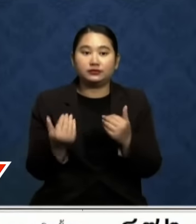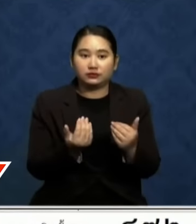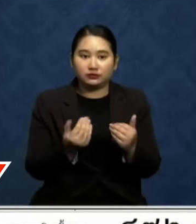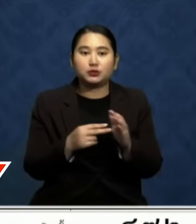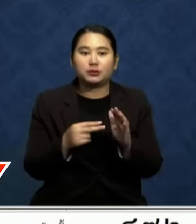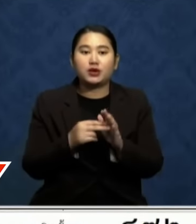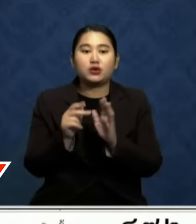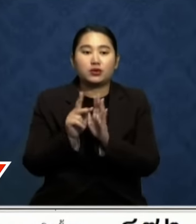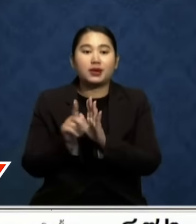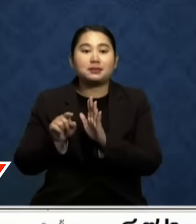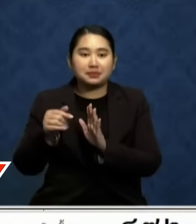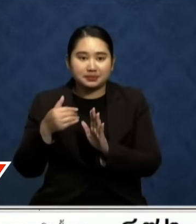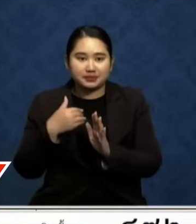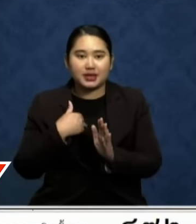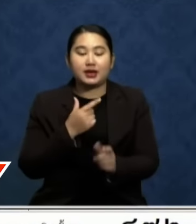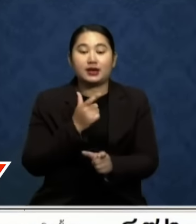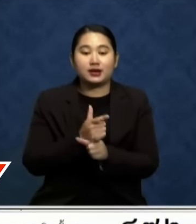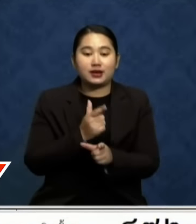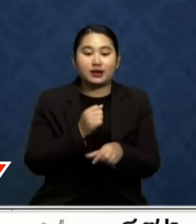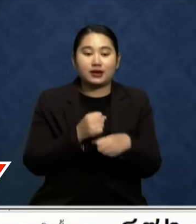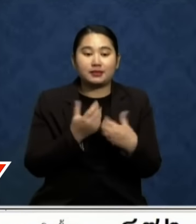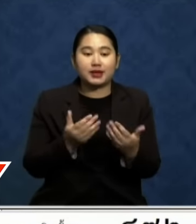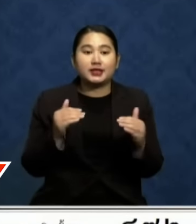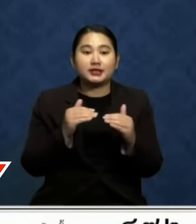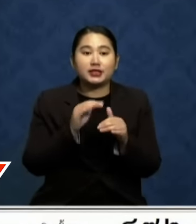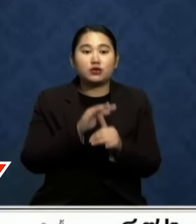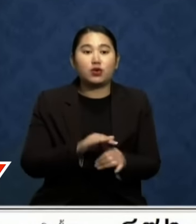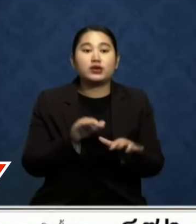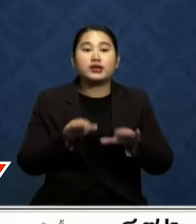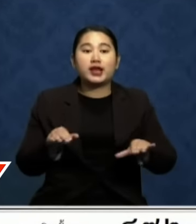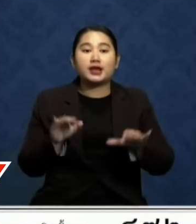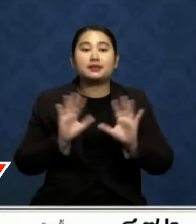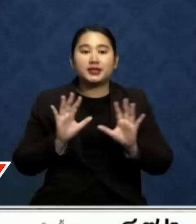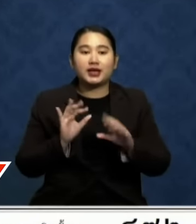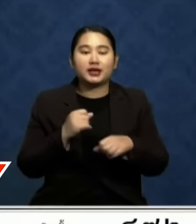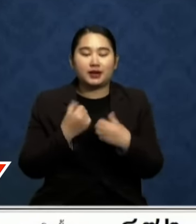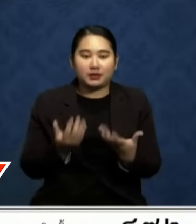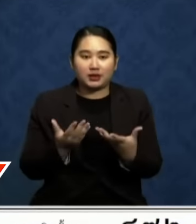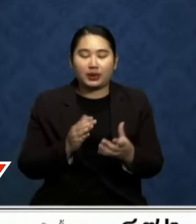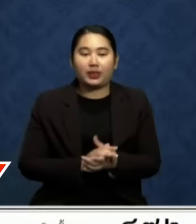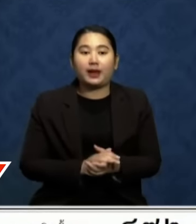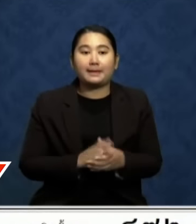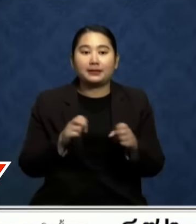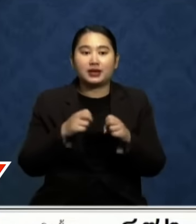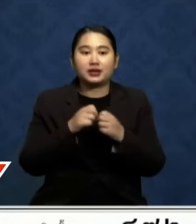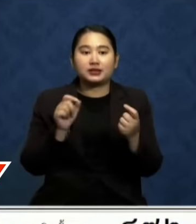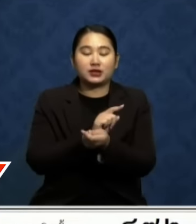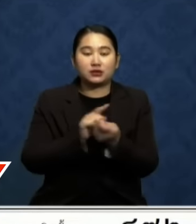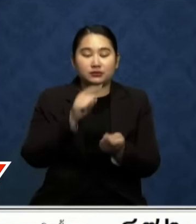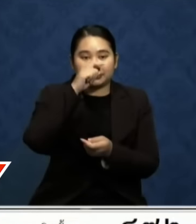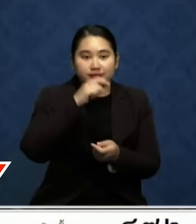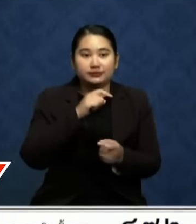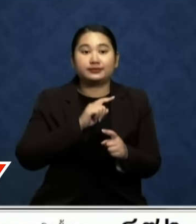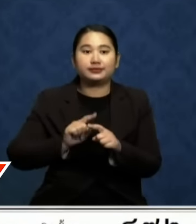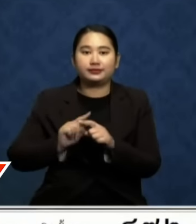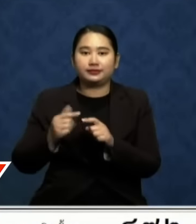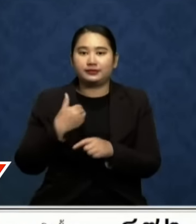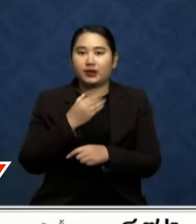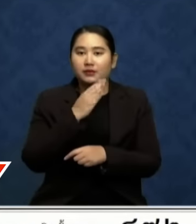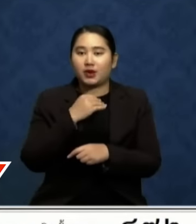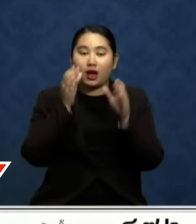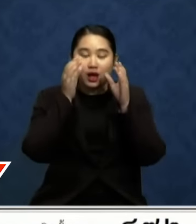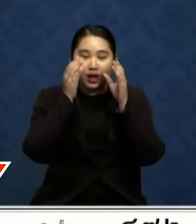แต่จะทำยังไงที่เราจะเลี้ยงดูบุตรแล้วเราไม่ลิดรอนสิทธิในตัวของเด็กคนนั้นมากกว่าปัญหาในสังคมมากมายค่ะถ้าเราไม่หลับตากันเ